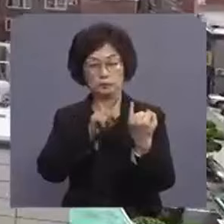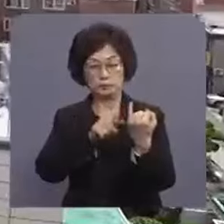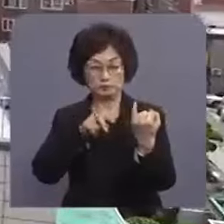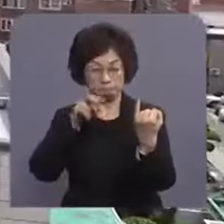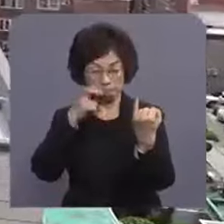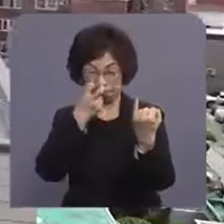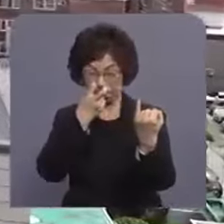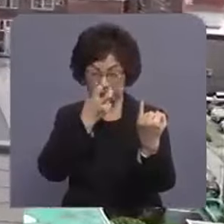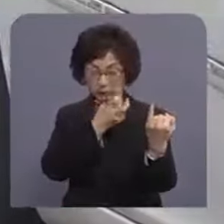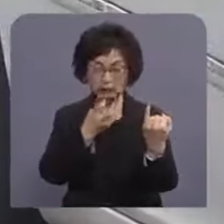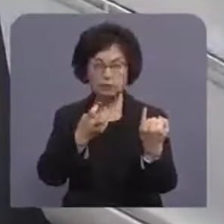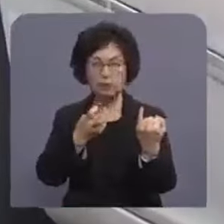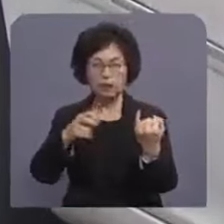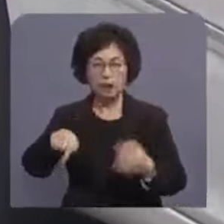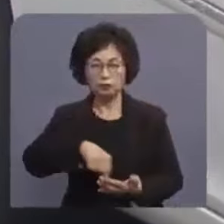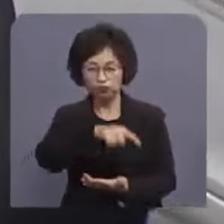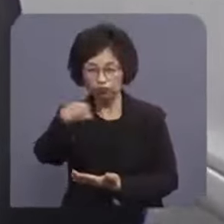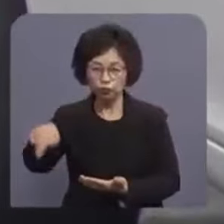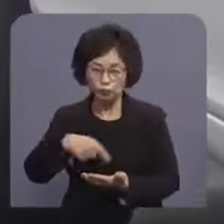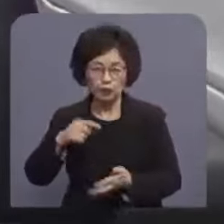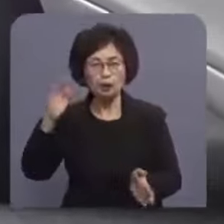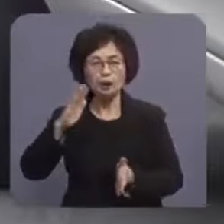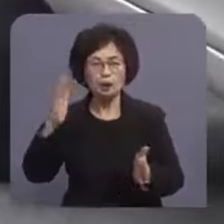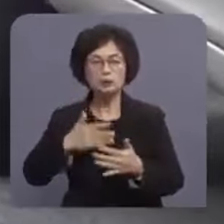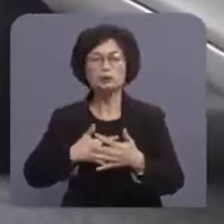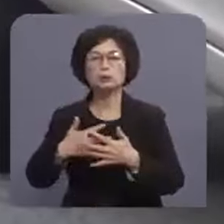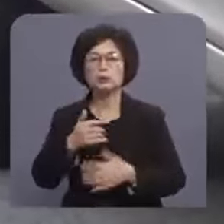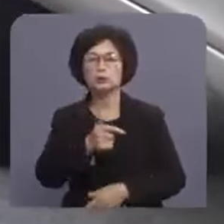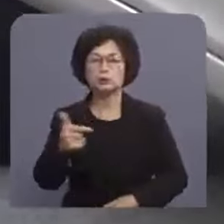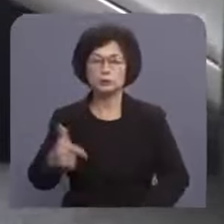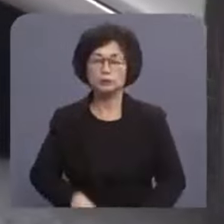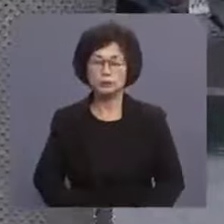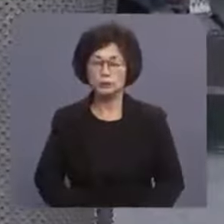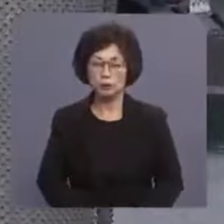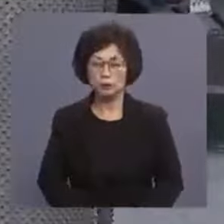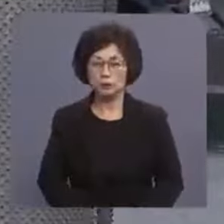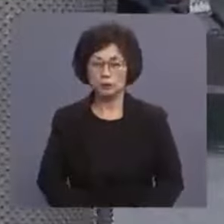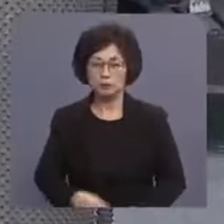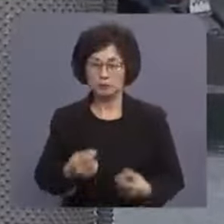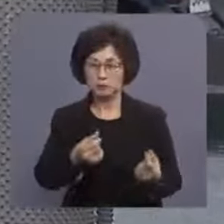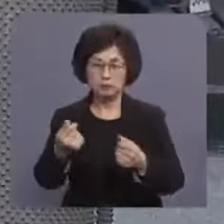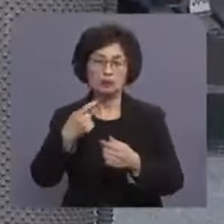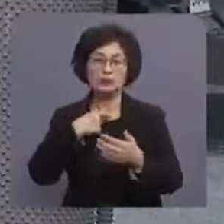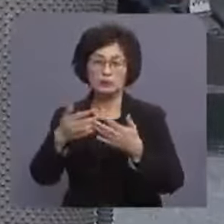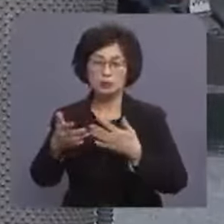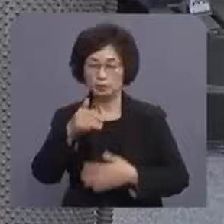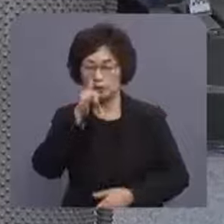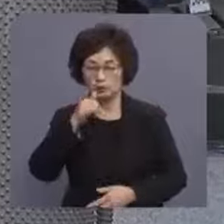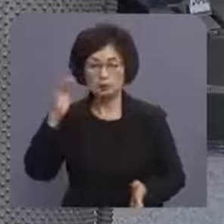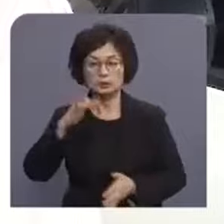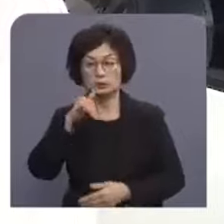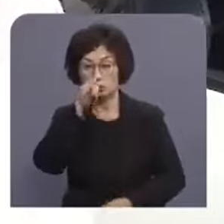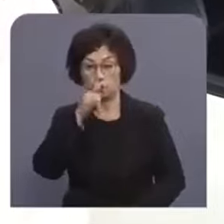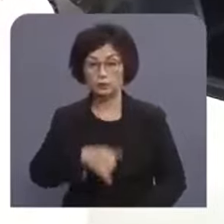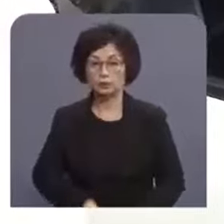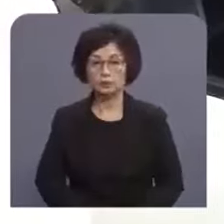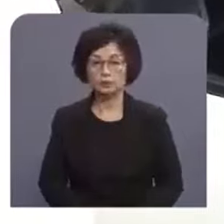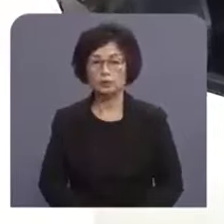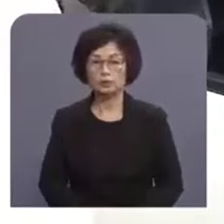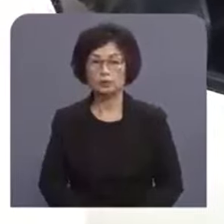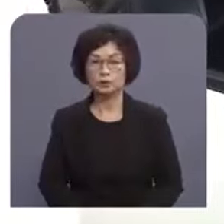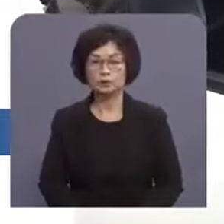일대 원룸 거주 학생들의 불안감도 커지고 있습니다. 심지어 비슷한 경험을 겪었다는 학생도 있습니다.